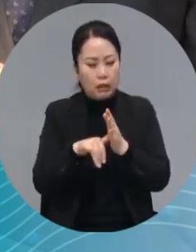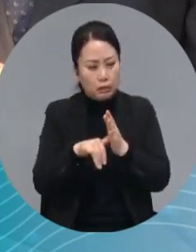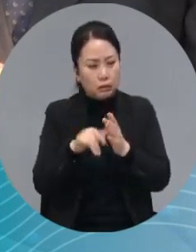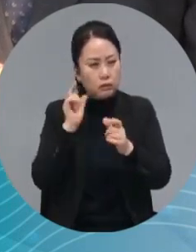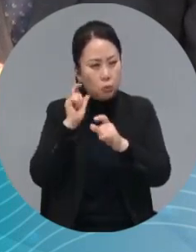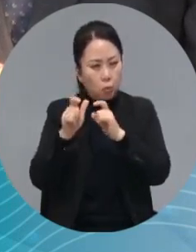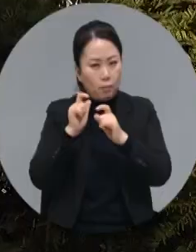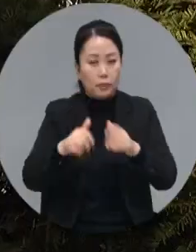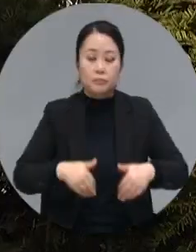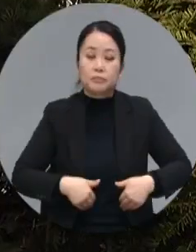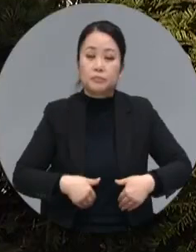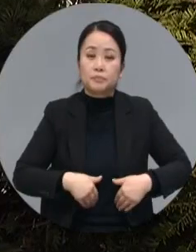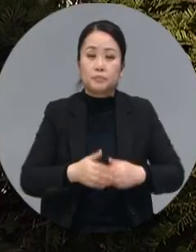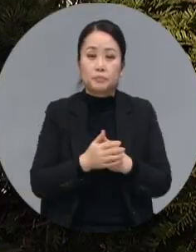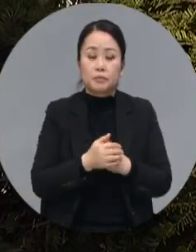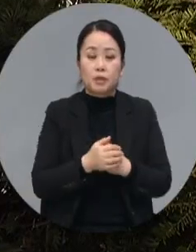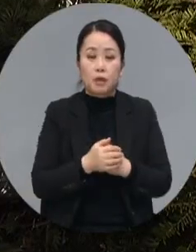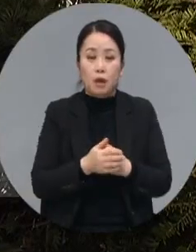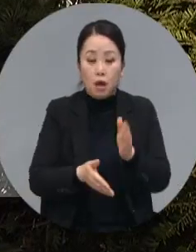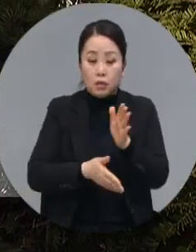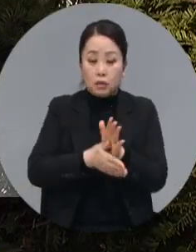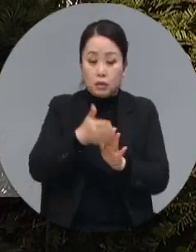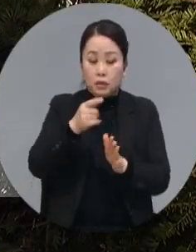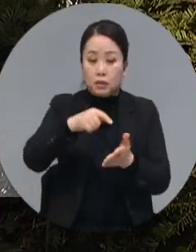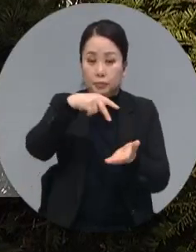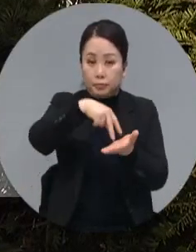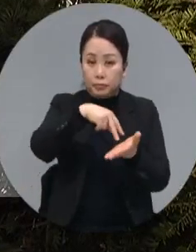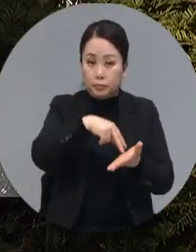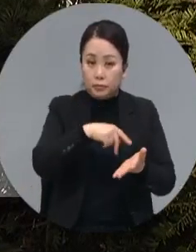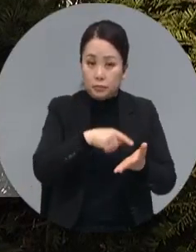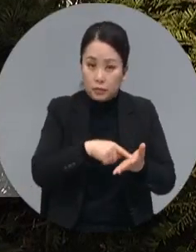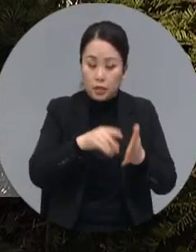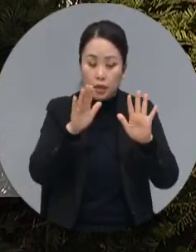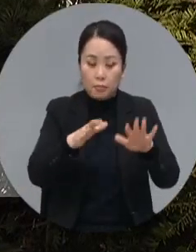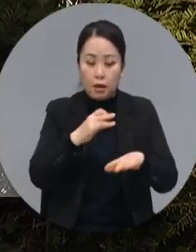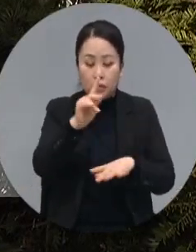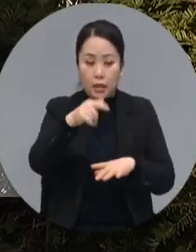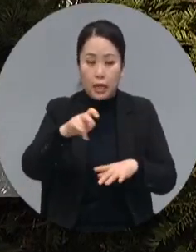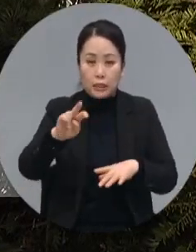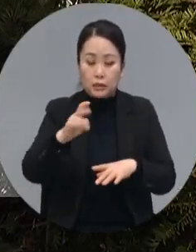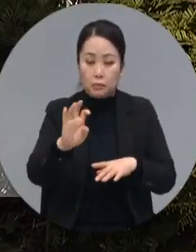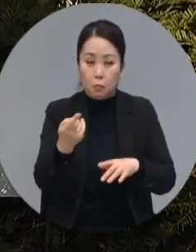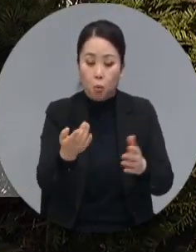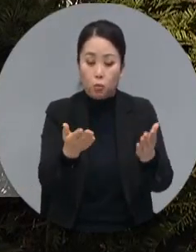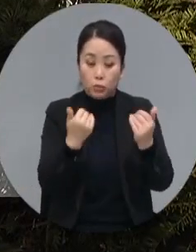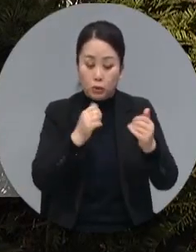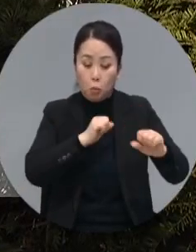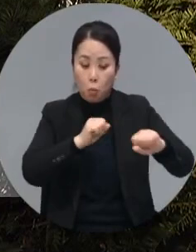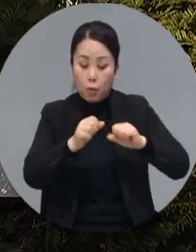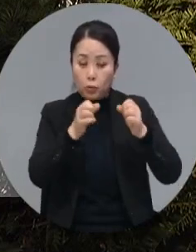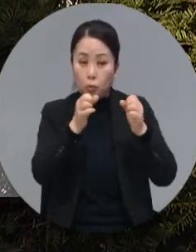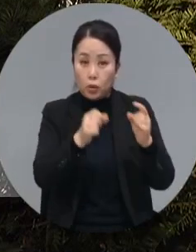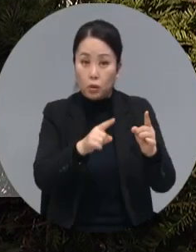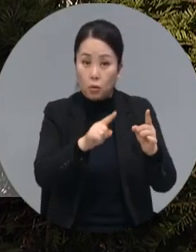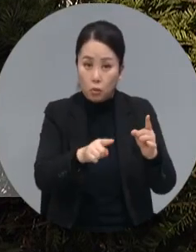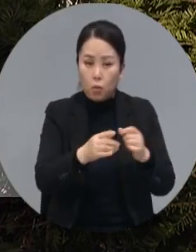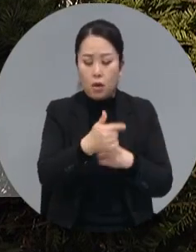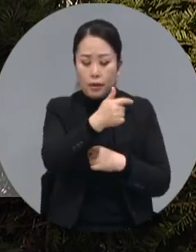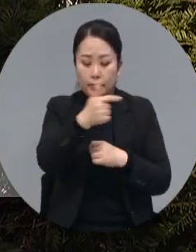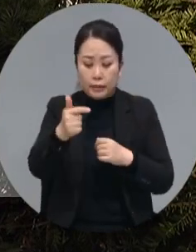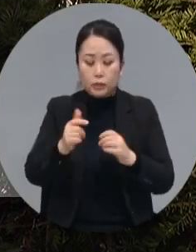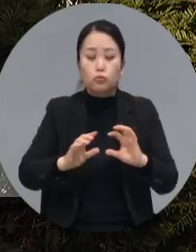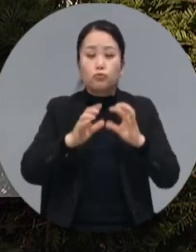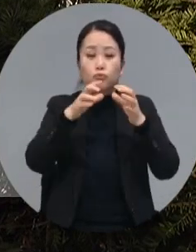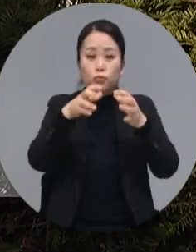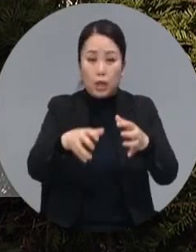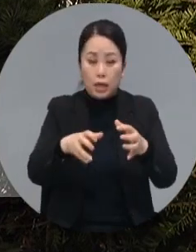필요한 것 같습니다. 네, 그런데 시 입장에서는 이번 엑스포 유치 활동을 계기로 해서 대형 국책 사업도